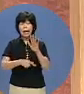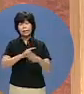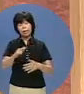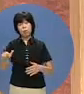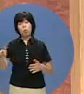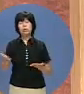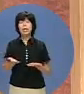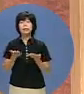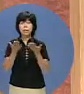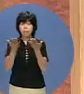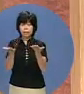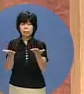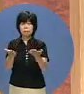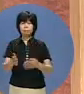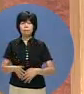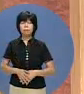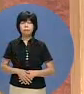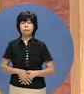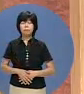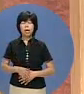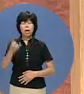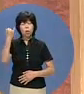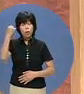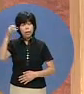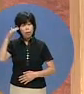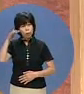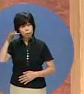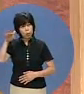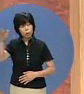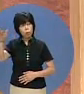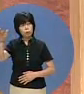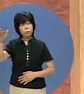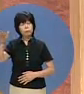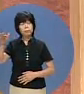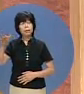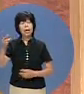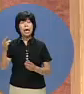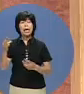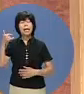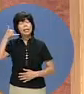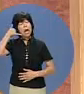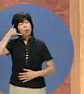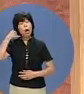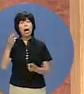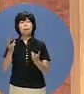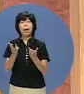伝えしています。ご意見ご希望がございましたら、電話